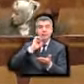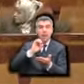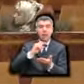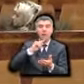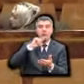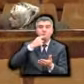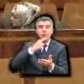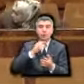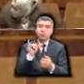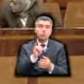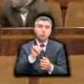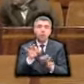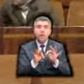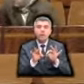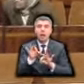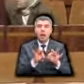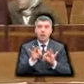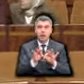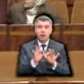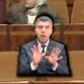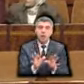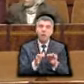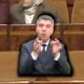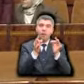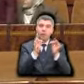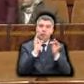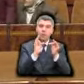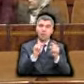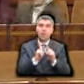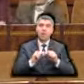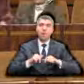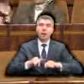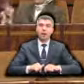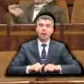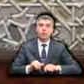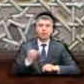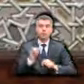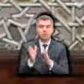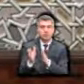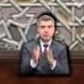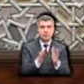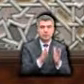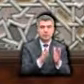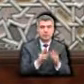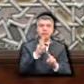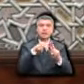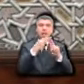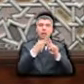عن الإجراءات التي ستتخذونها لتدارك هذا الخصاص، وشكرا. شكرا لكم. جواب سيد